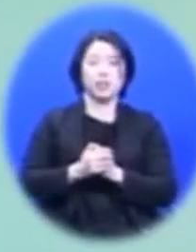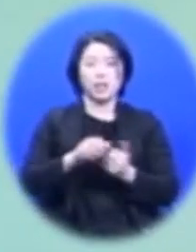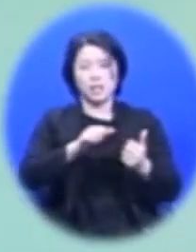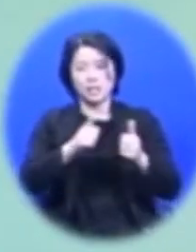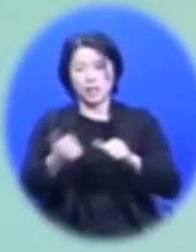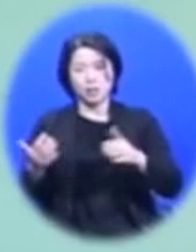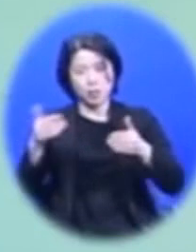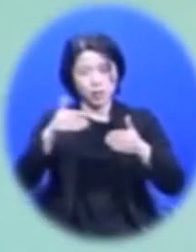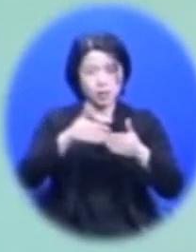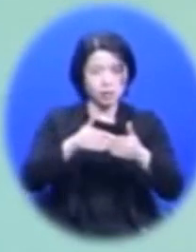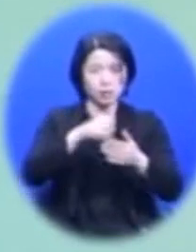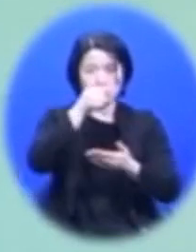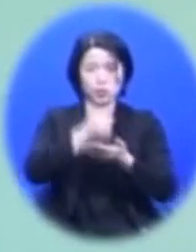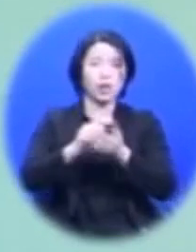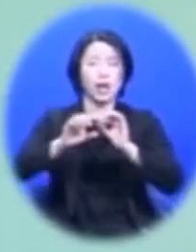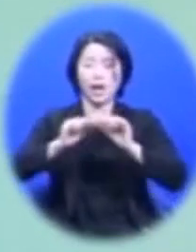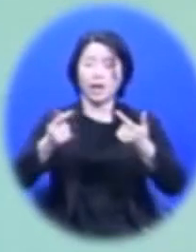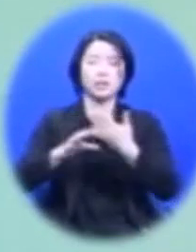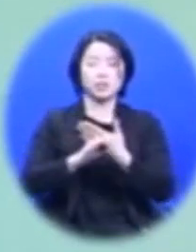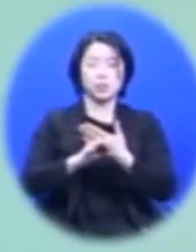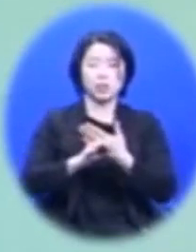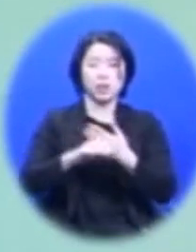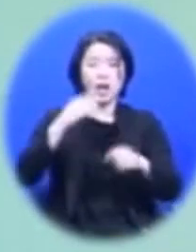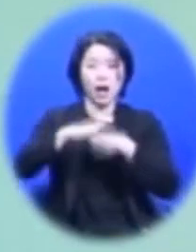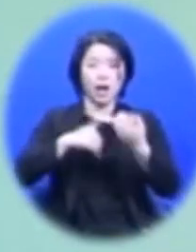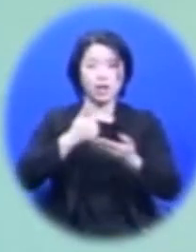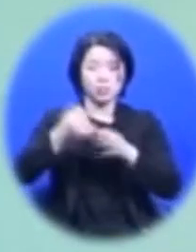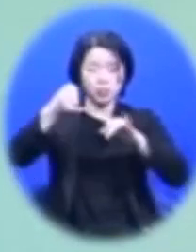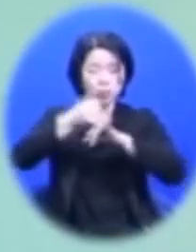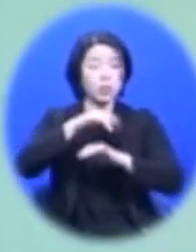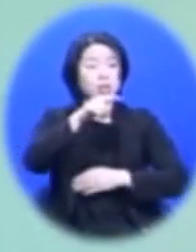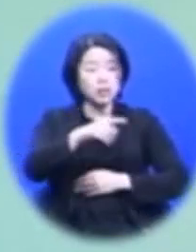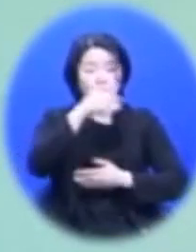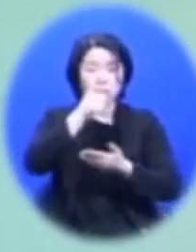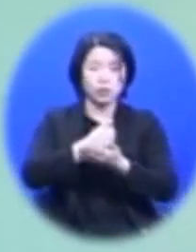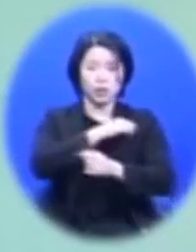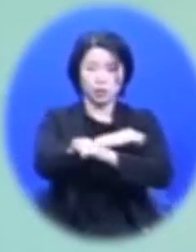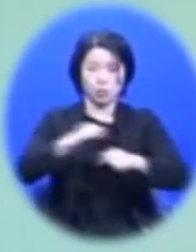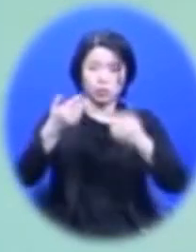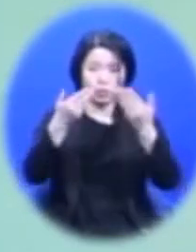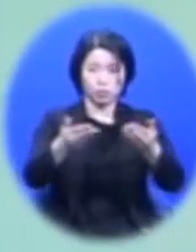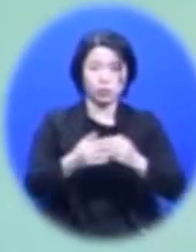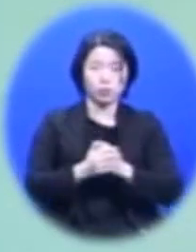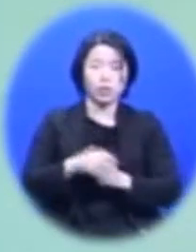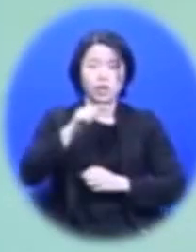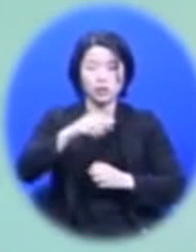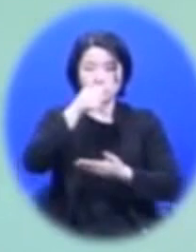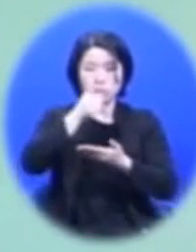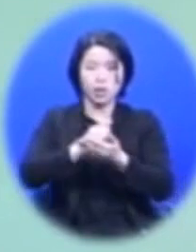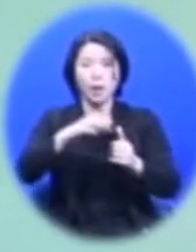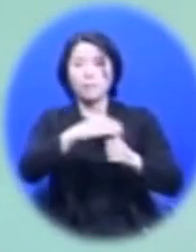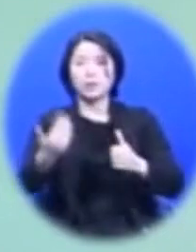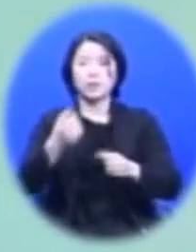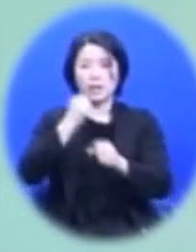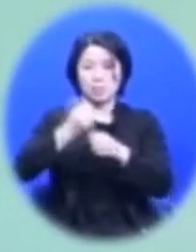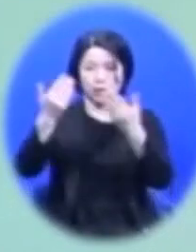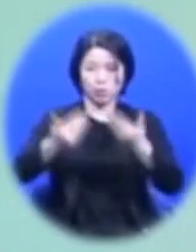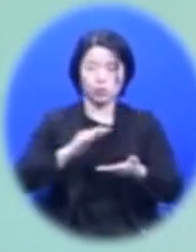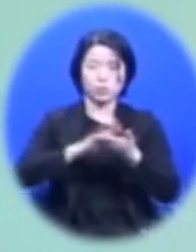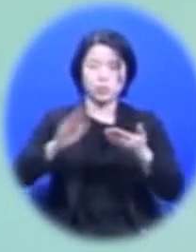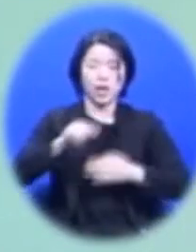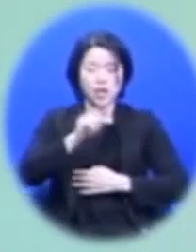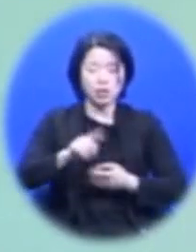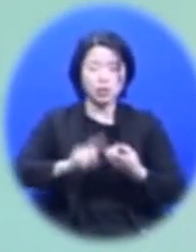사망에 이르는 죄가 아니라면 하나님은 반드시 그 죄를 용서하시고 그리고 그 죄에서 벗어나게 해주십니다. 그